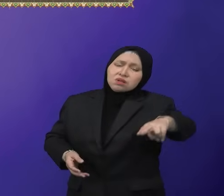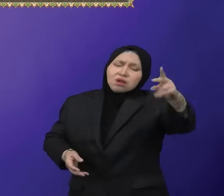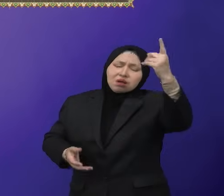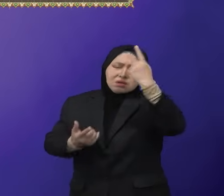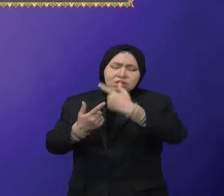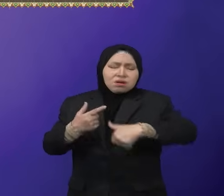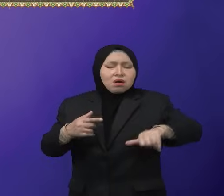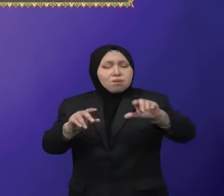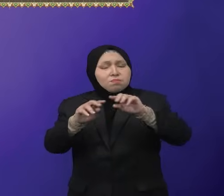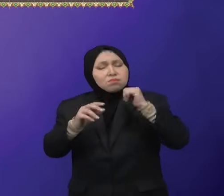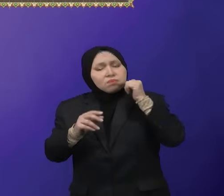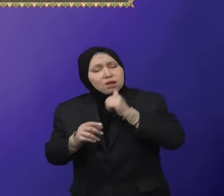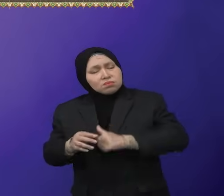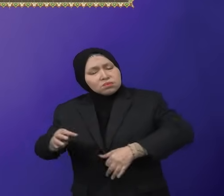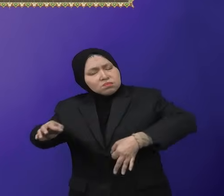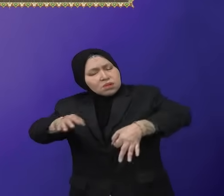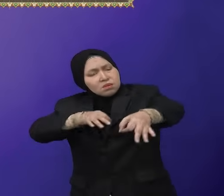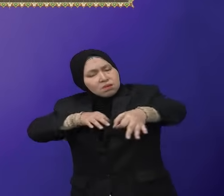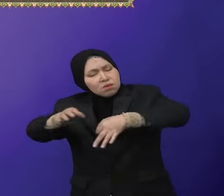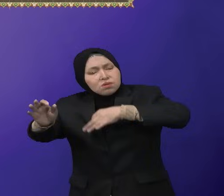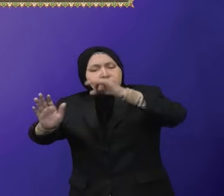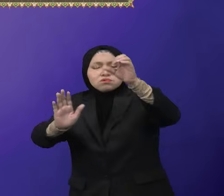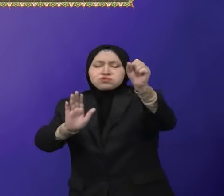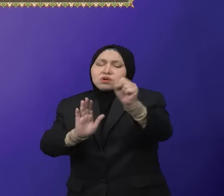yubayyana lakum wa